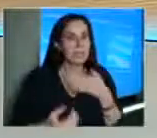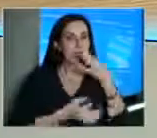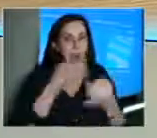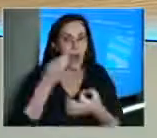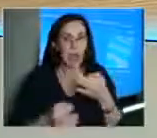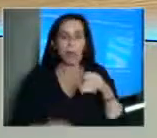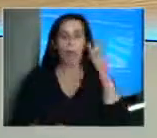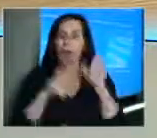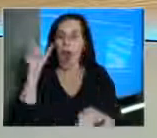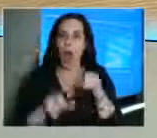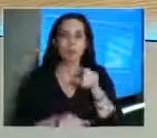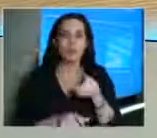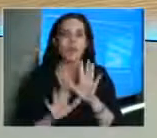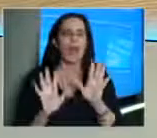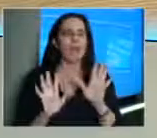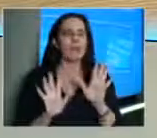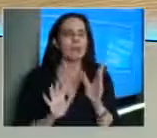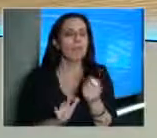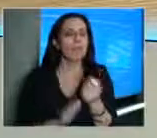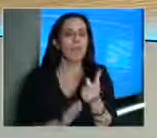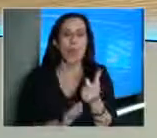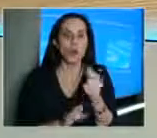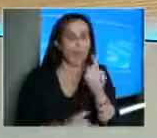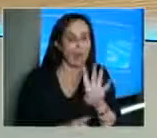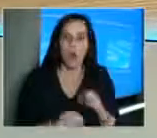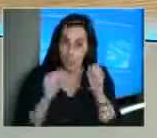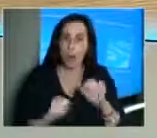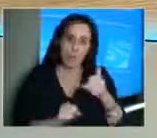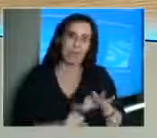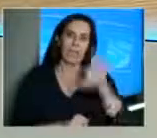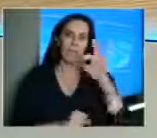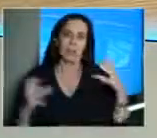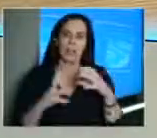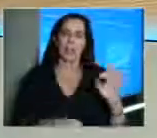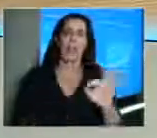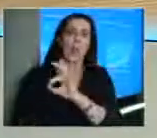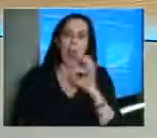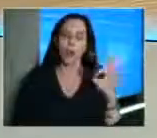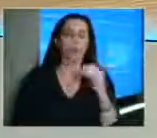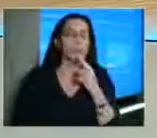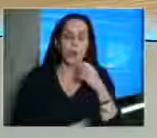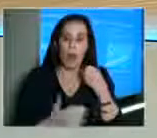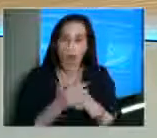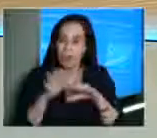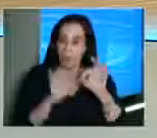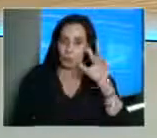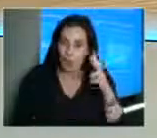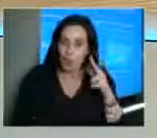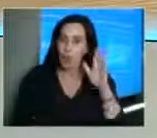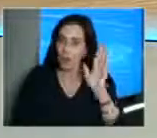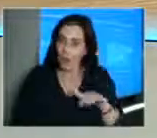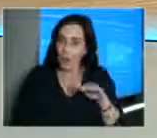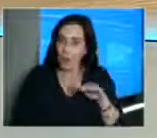מצביעה ומפריחים ביותר, כלומר בקושי רבע מהם בטוחים שיצביעו לו. זה אומר שעד ליום הבחירות